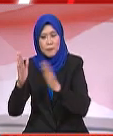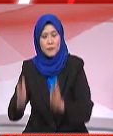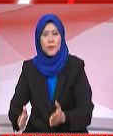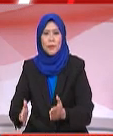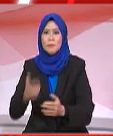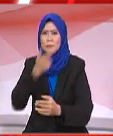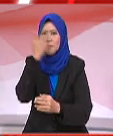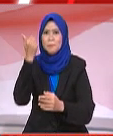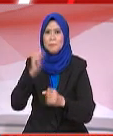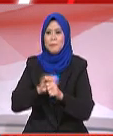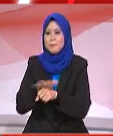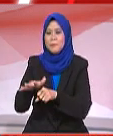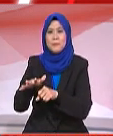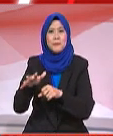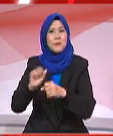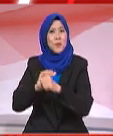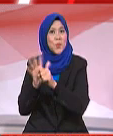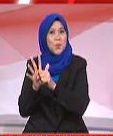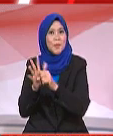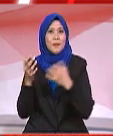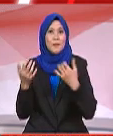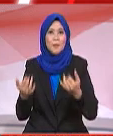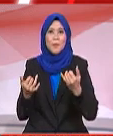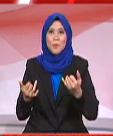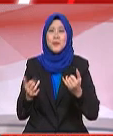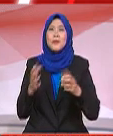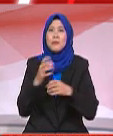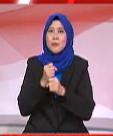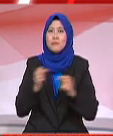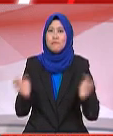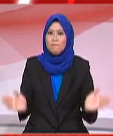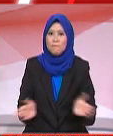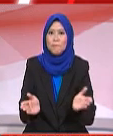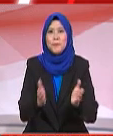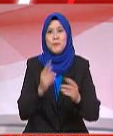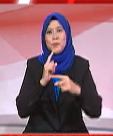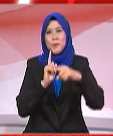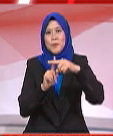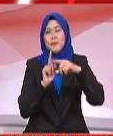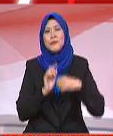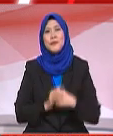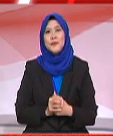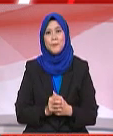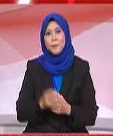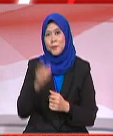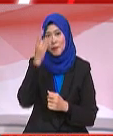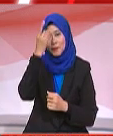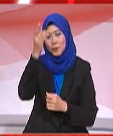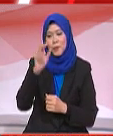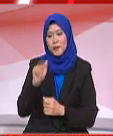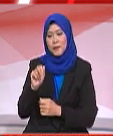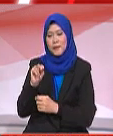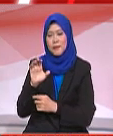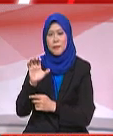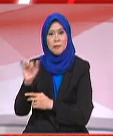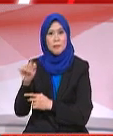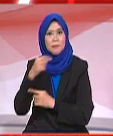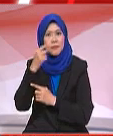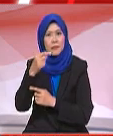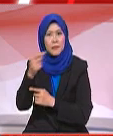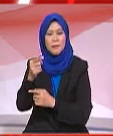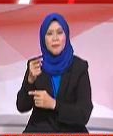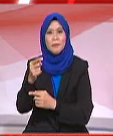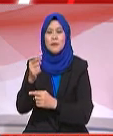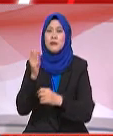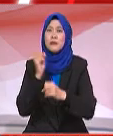akibat pandemik COVID-19 mendapat sambutan menggalakkan di negeri ini. Menterinya Datuk Seri Nancy Shukri berkata antara